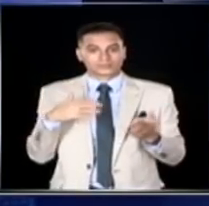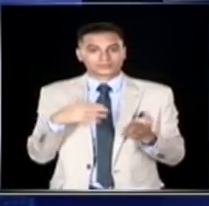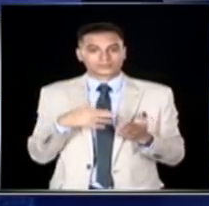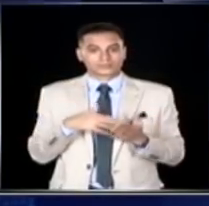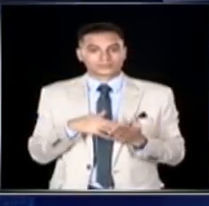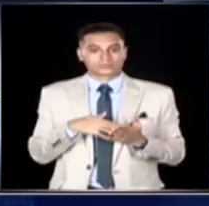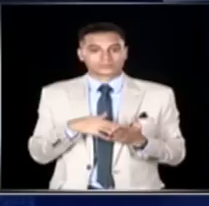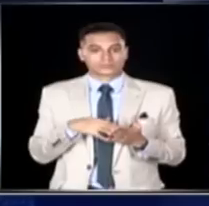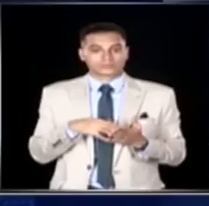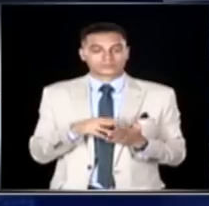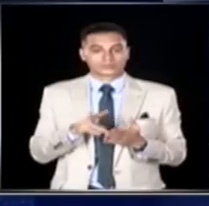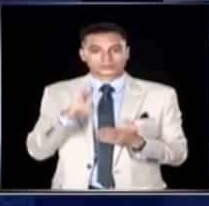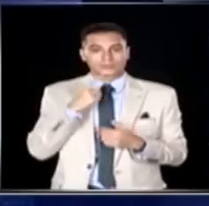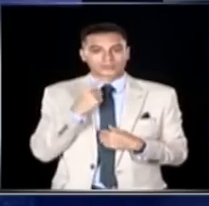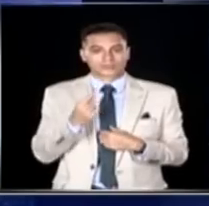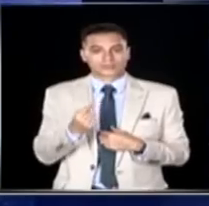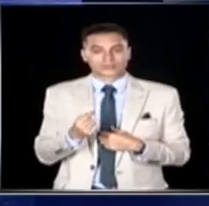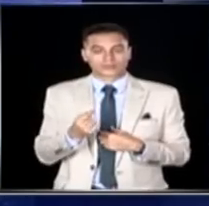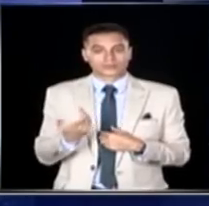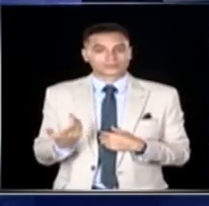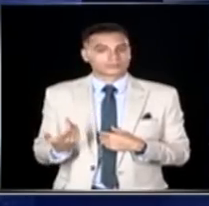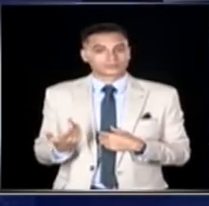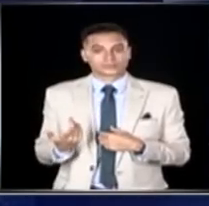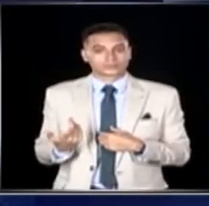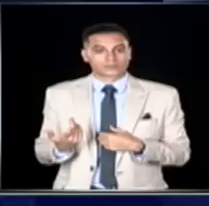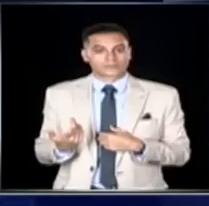وفاضل 7 ثواني.